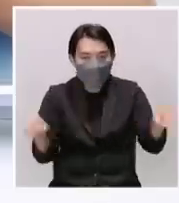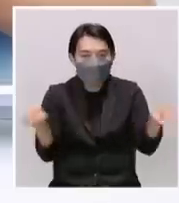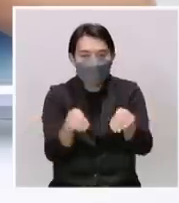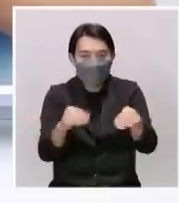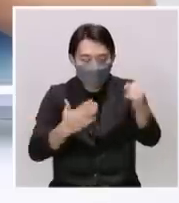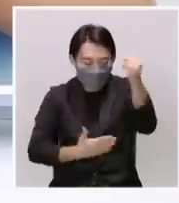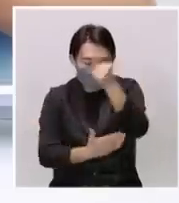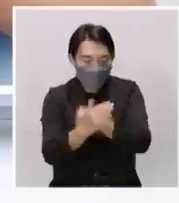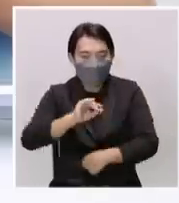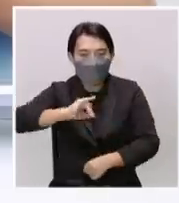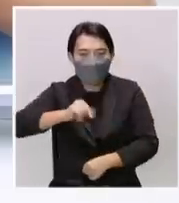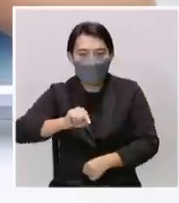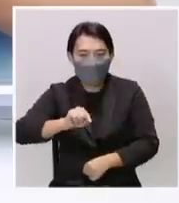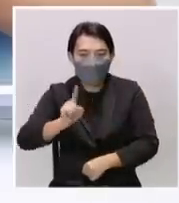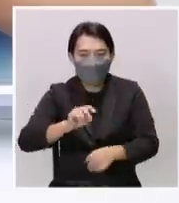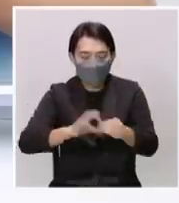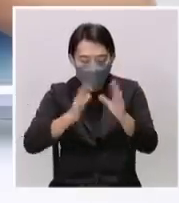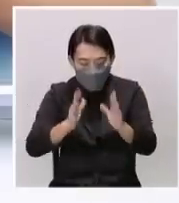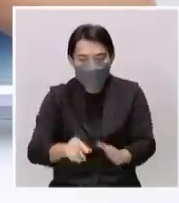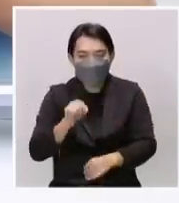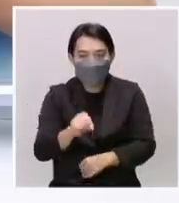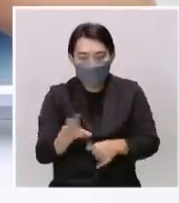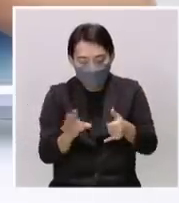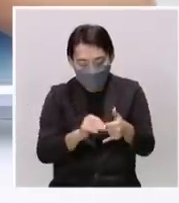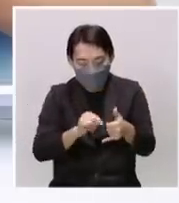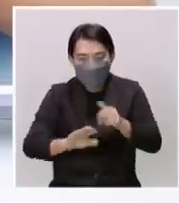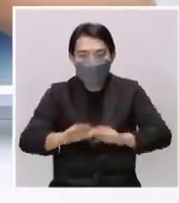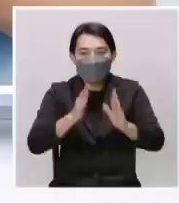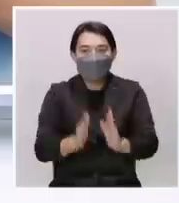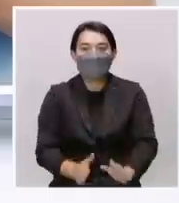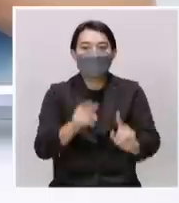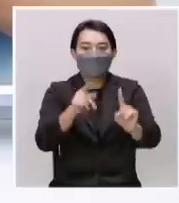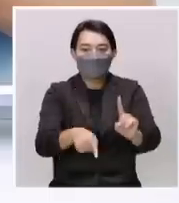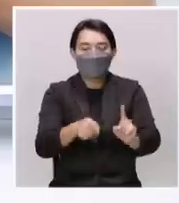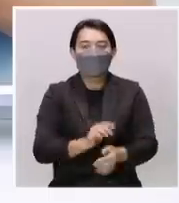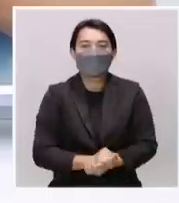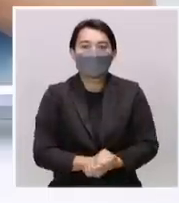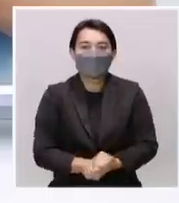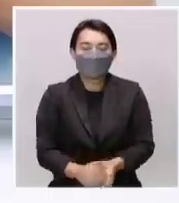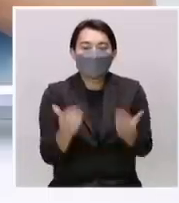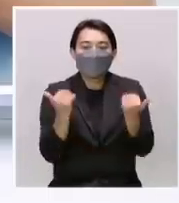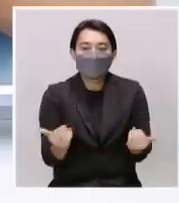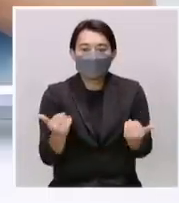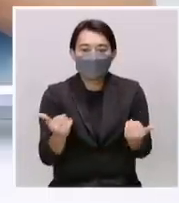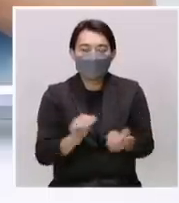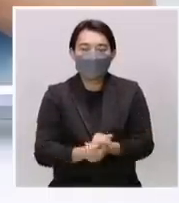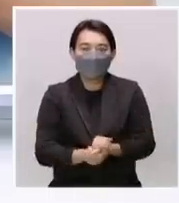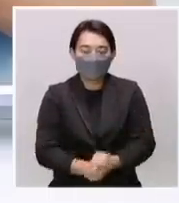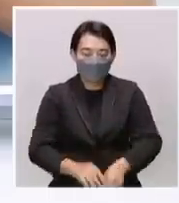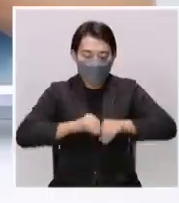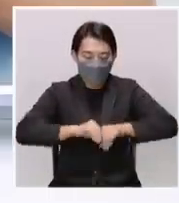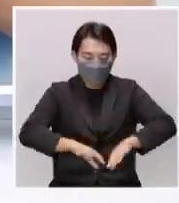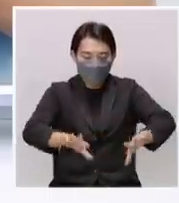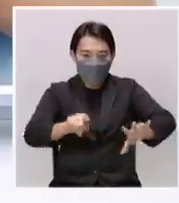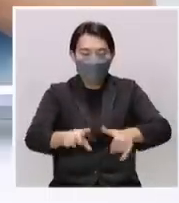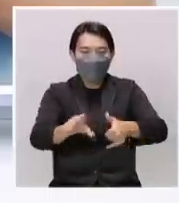กันมีโอกาสมีความเป็นไปได้ที่จำนวนของผู้ติดเชื้อจะมากถึงหลักพันรายค่ะและล่าสุดตอนนี้จากกลุ่มก้อนการระบาดนี้มีผู้ติ